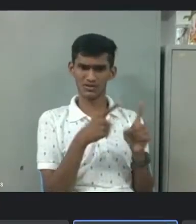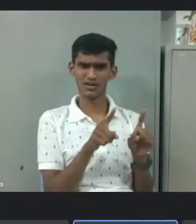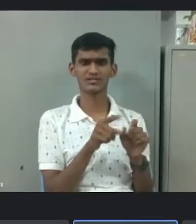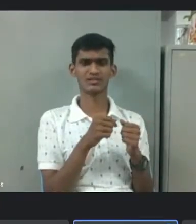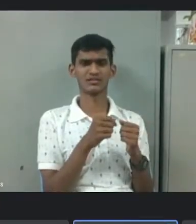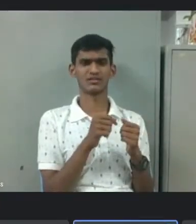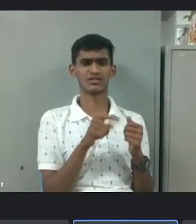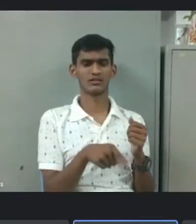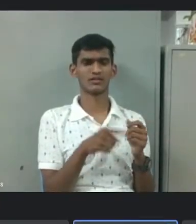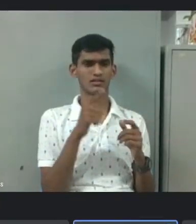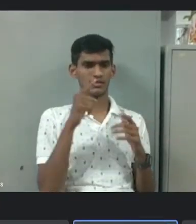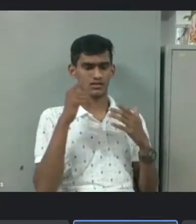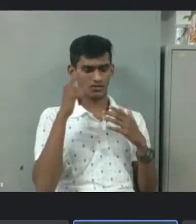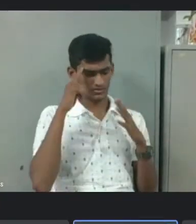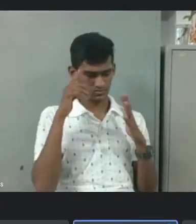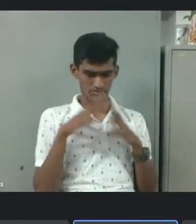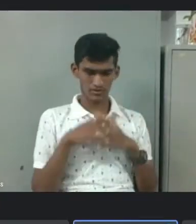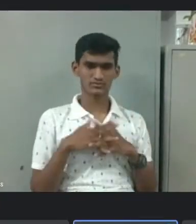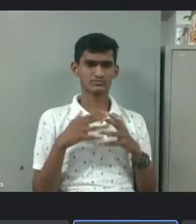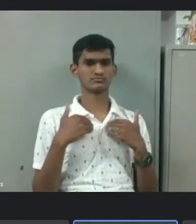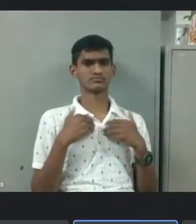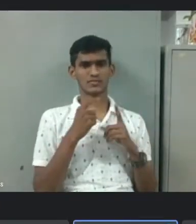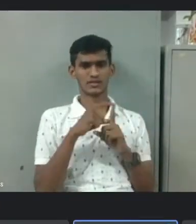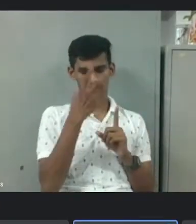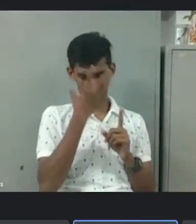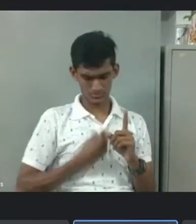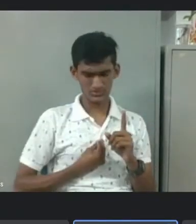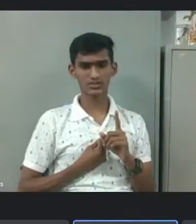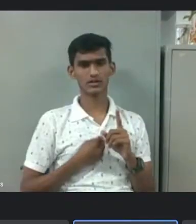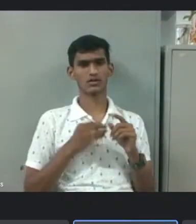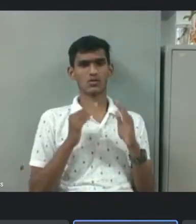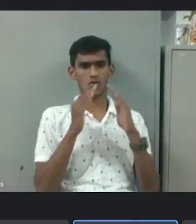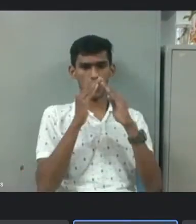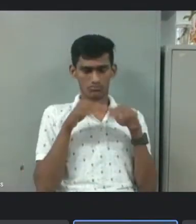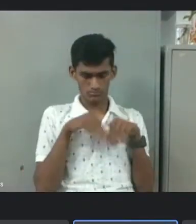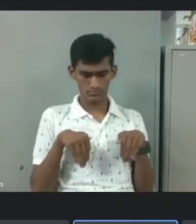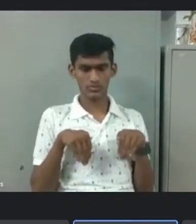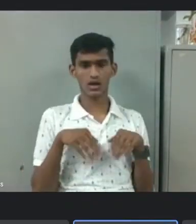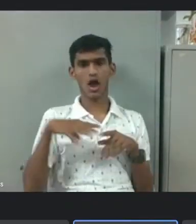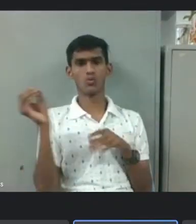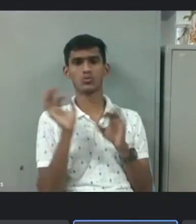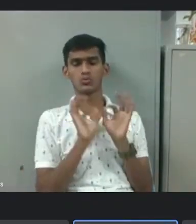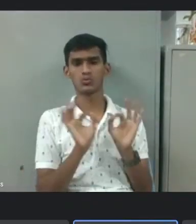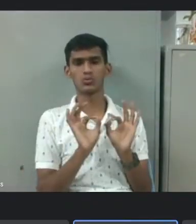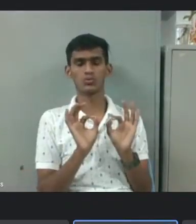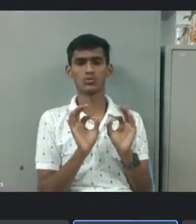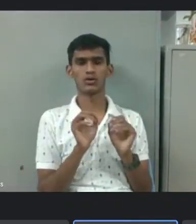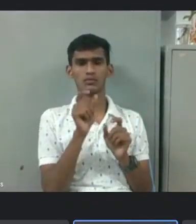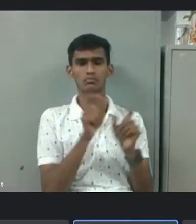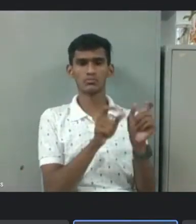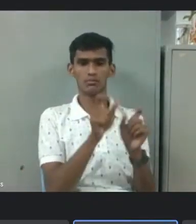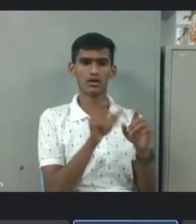മാനസികമായിട്ട് ഭയങ്കര ഇവരെ വിഷമങ്ങളൊക്കെ കണ്ടിട്ട് മാനസികമായിട്ട് തകർന്ന് വീട്ടിൽ നിന്ന് ചിലപ്പോൾ പുറത്തിറങ്ങാൻ പറ്റാത്ത അവസ്ഥയിലൊക്കെ ഇരിക്കണമായിരുന്നു.